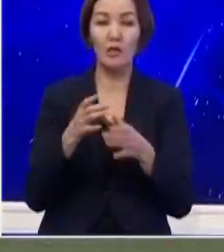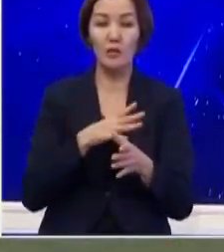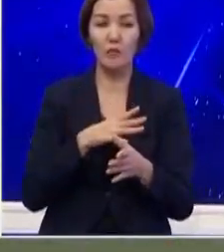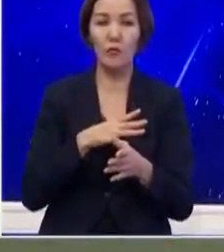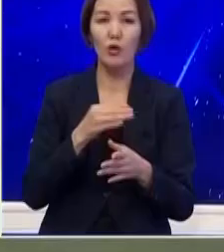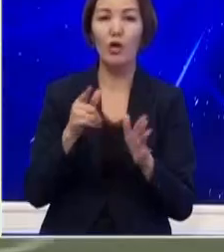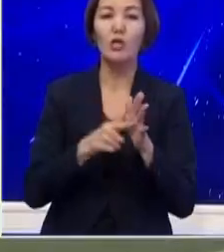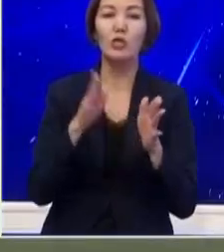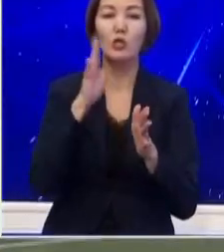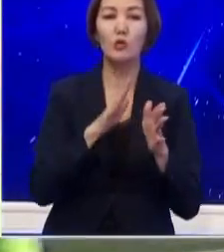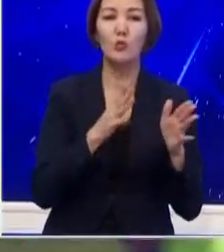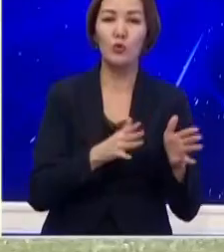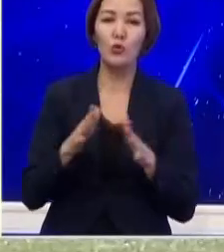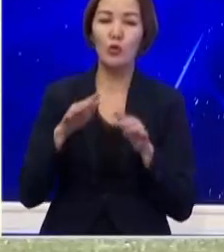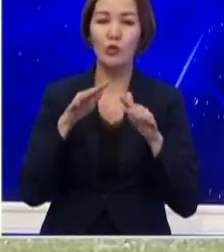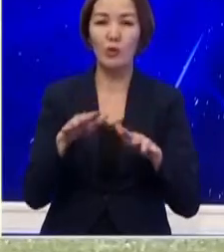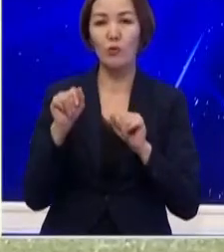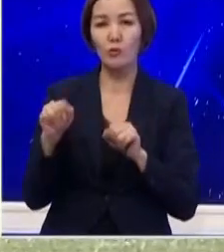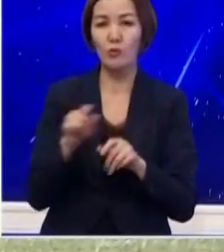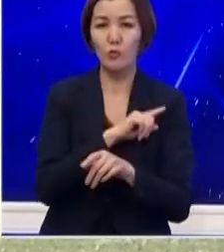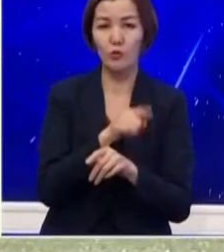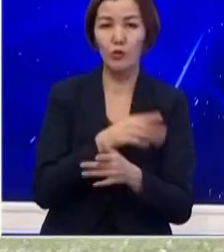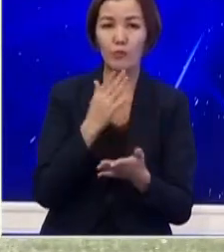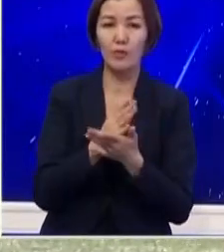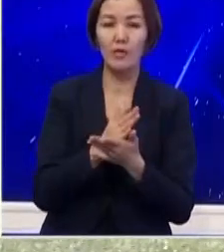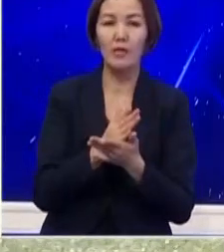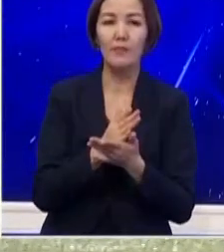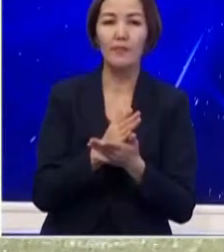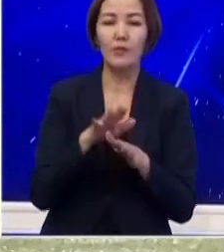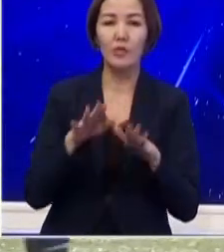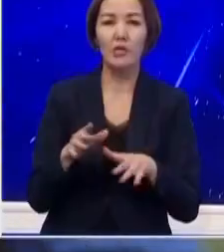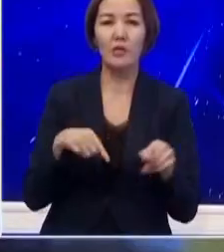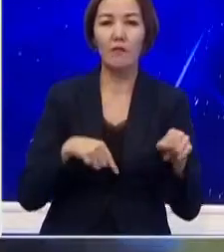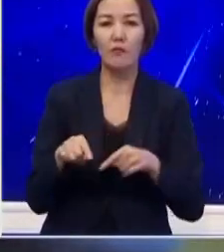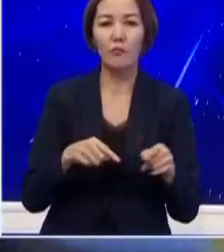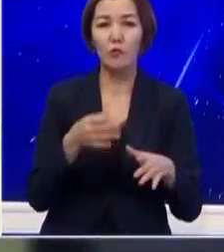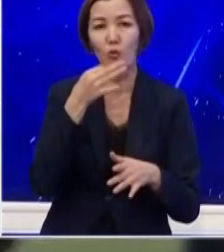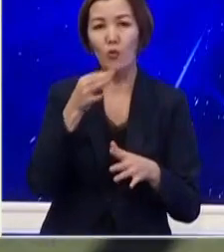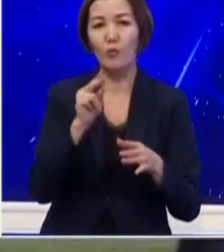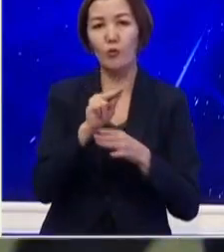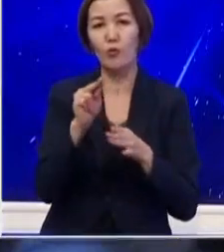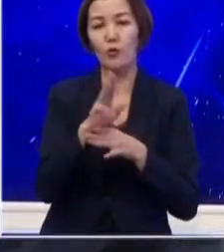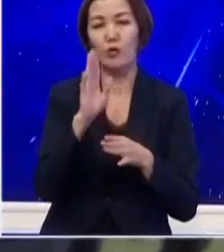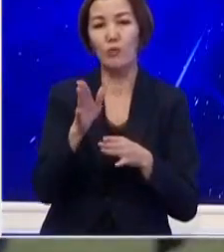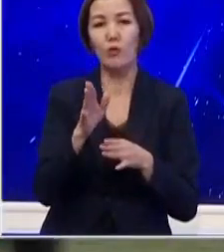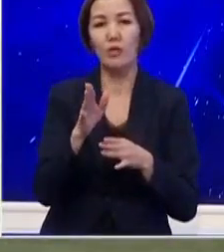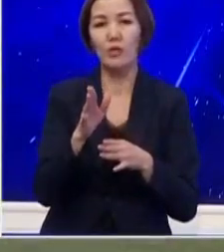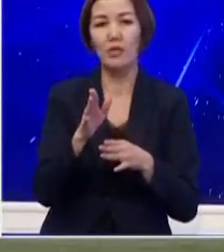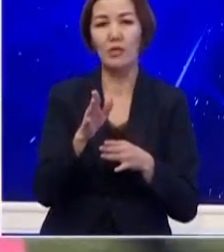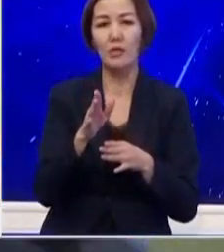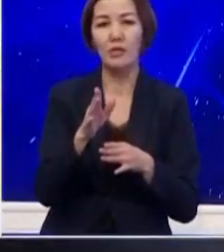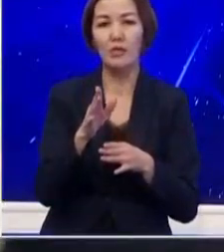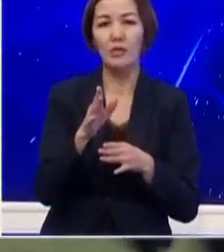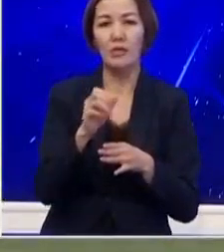Олар Жетісудың жүйелі шабуылы мен қорғанысын күшейтпек. Сонымен қатар жергілікті футболшыларға тәжірибесімен бөлісетін болады. Солардың бірі